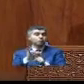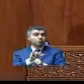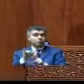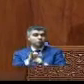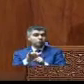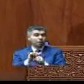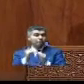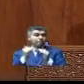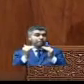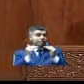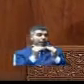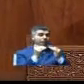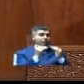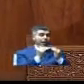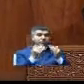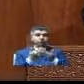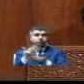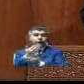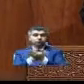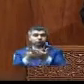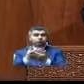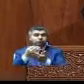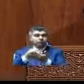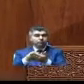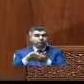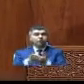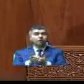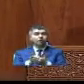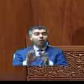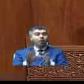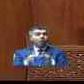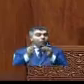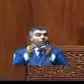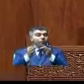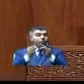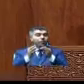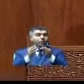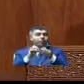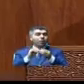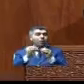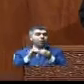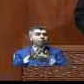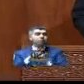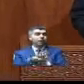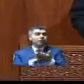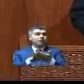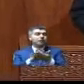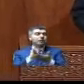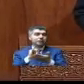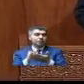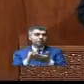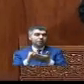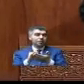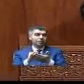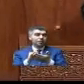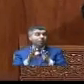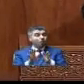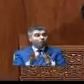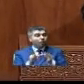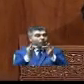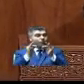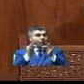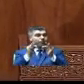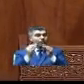القطاعي والذي لا يتناغم قطعا مع الهيكلة القطاعية، مما ينتج إخلالات